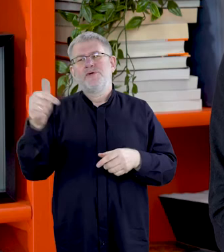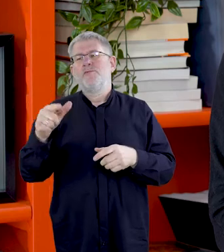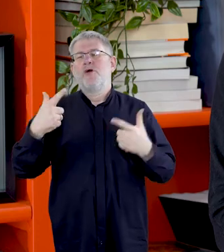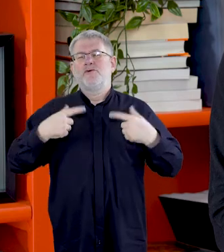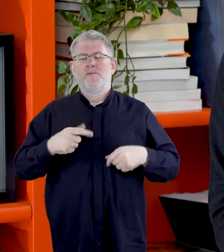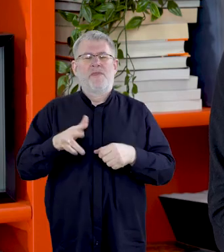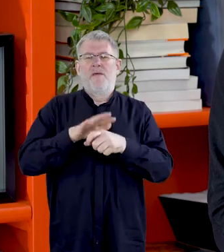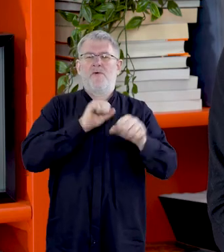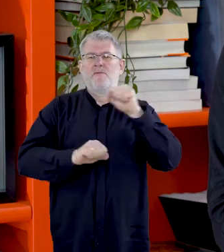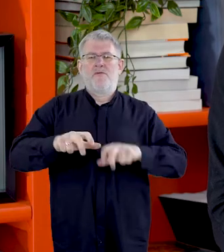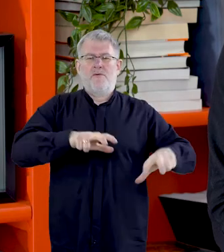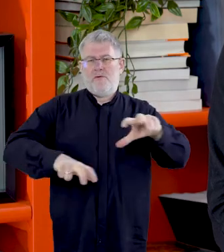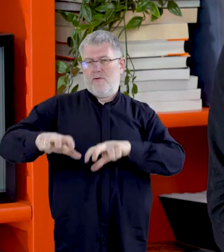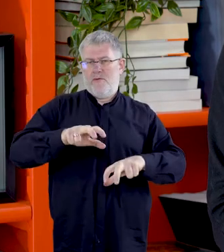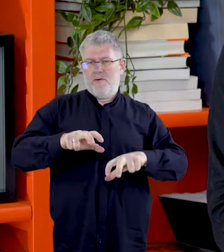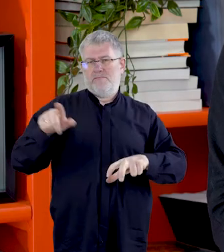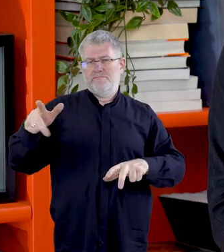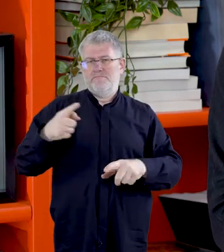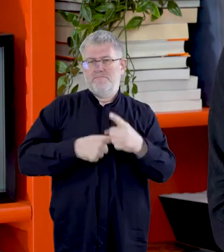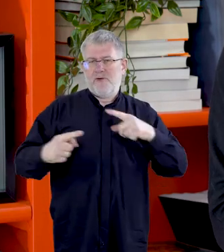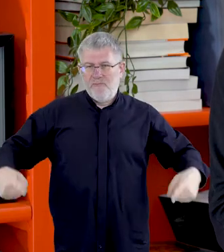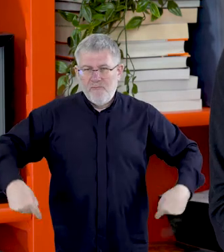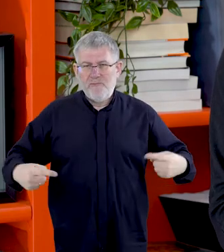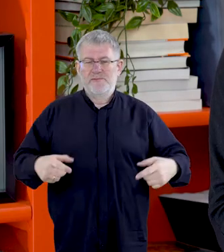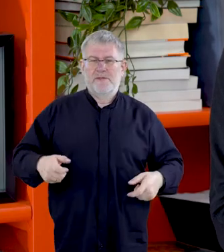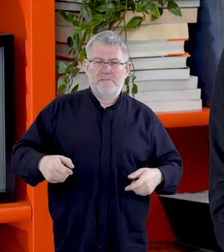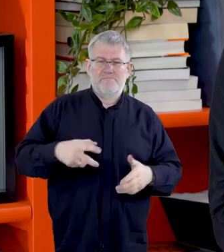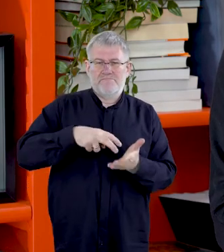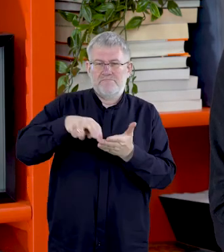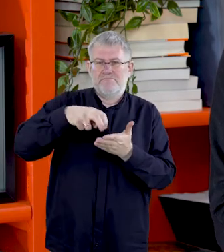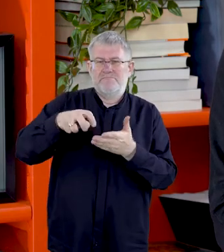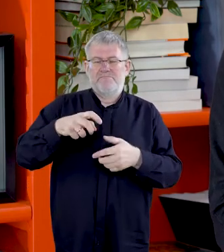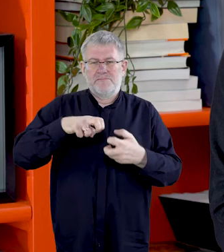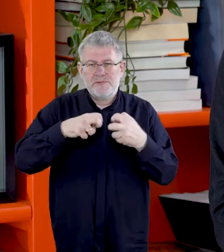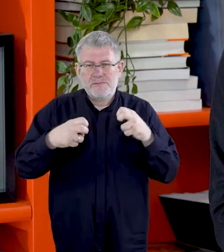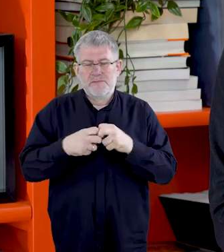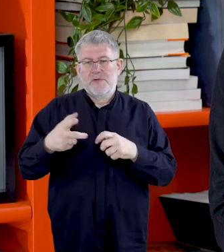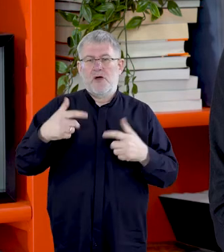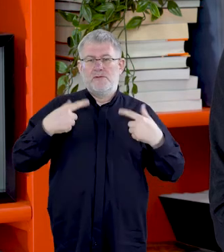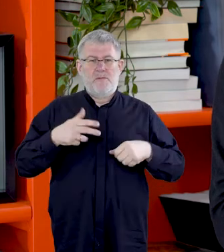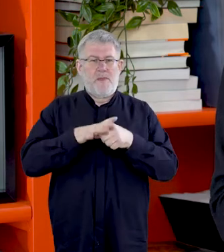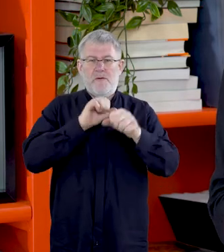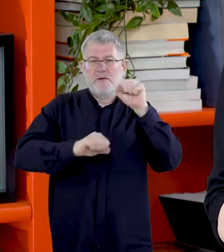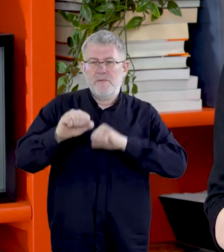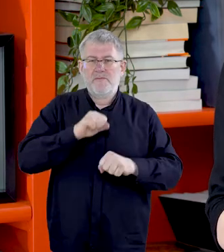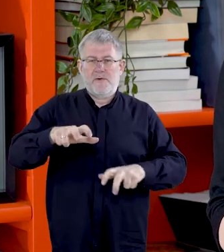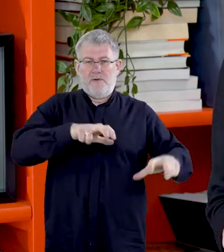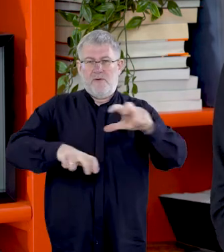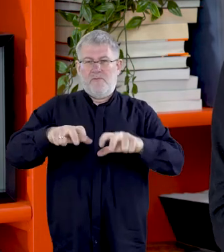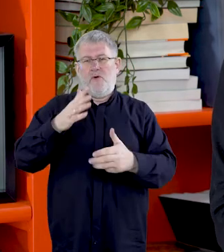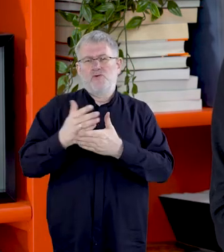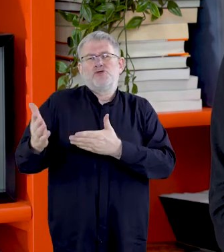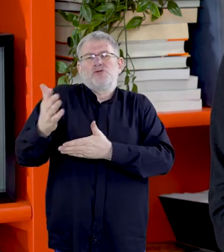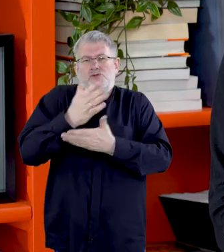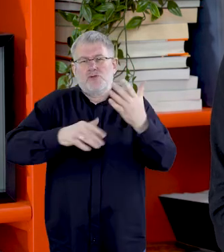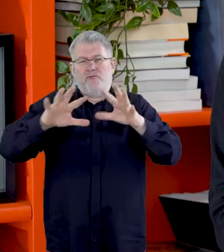na przykład, czy inną. Wydaje mi się, że jeśli chodzi o osoby niepełnosprawne właśnie ruchowo, to już w części tą lekcję